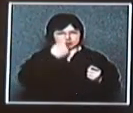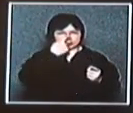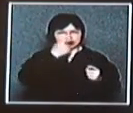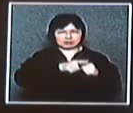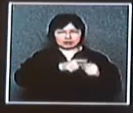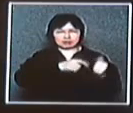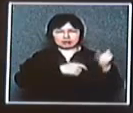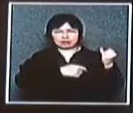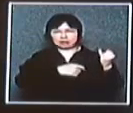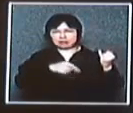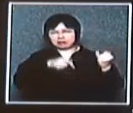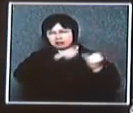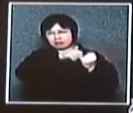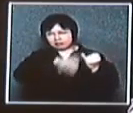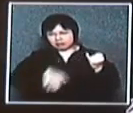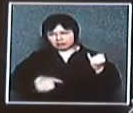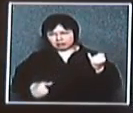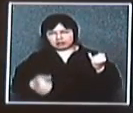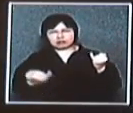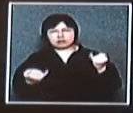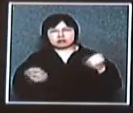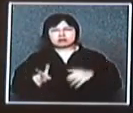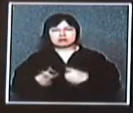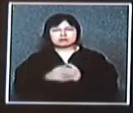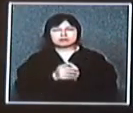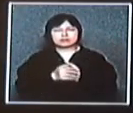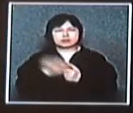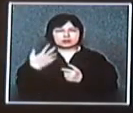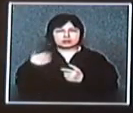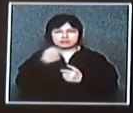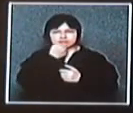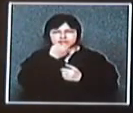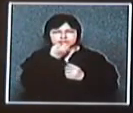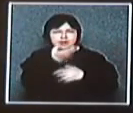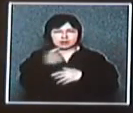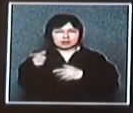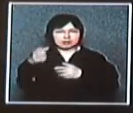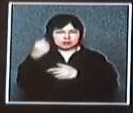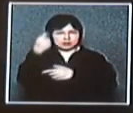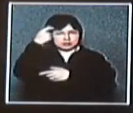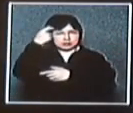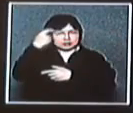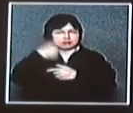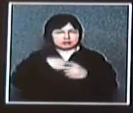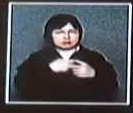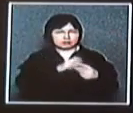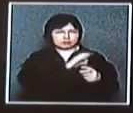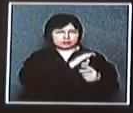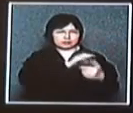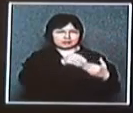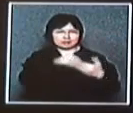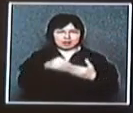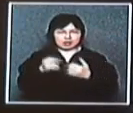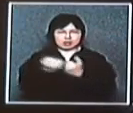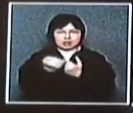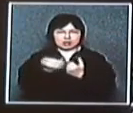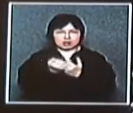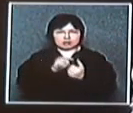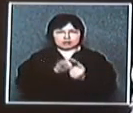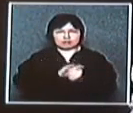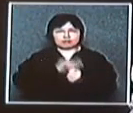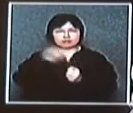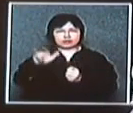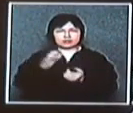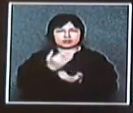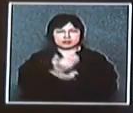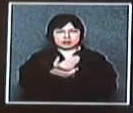了。更有传媒爆料指，早前局长得知有办学团体率领学生几乎印尼考察交